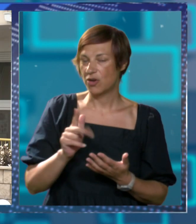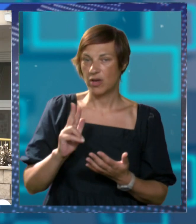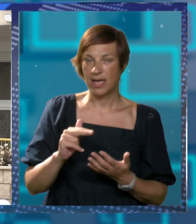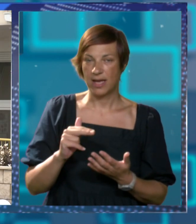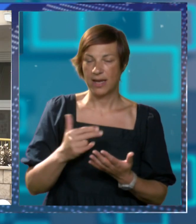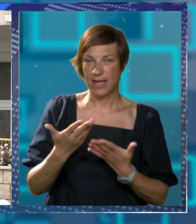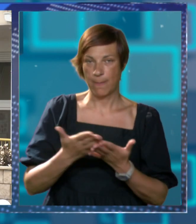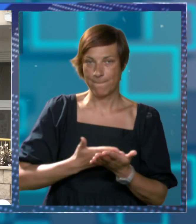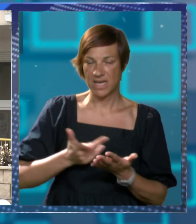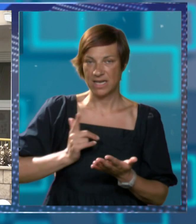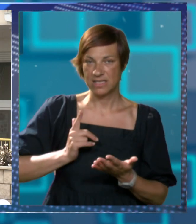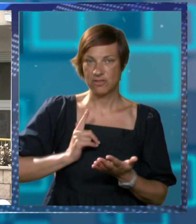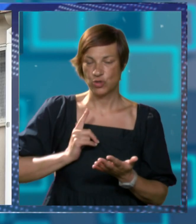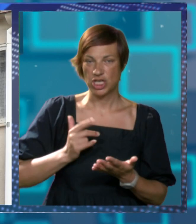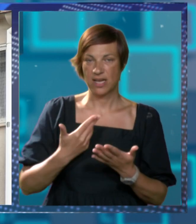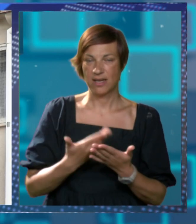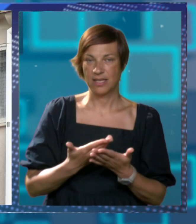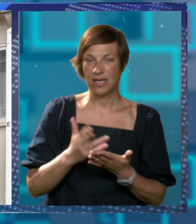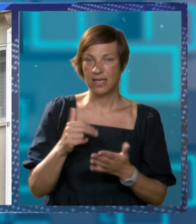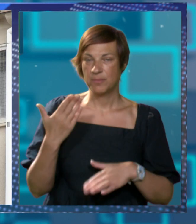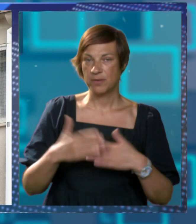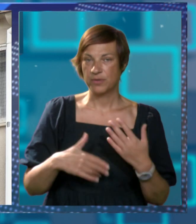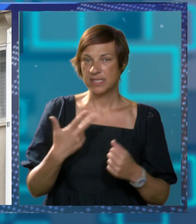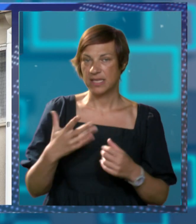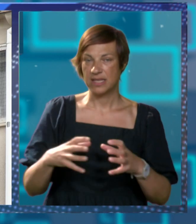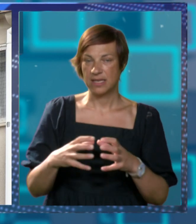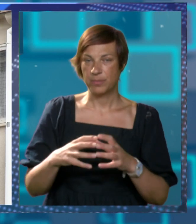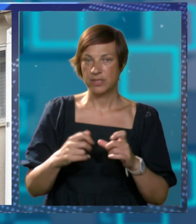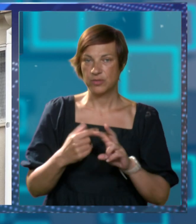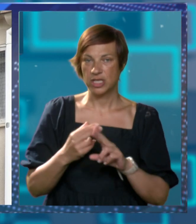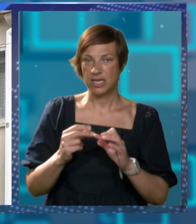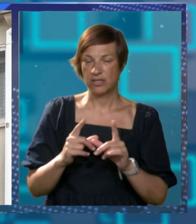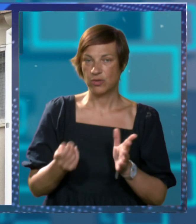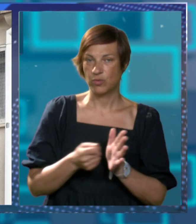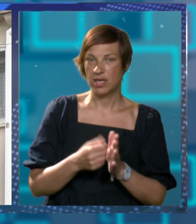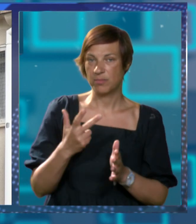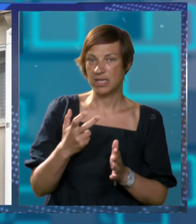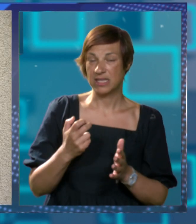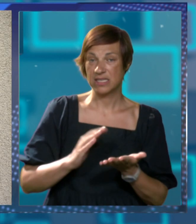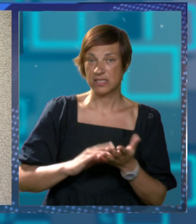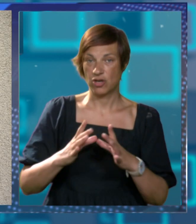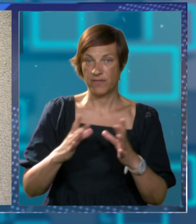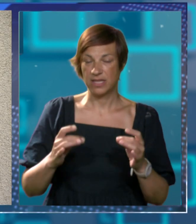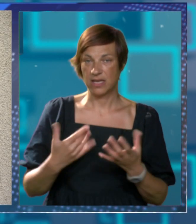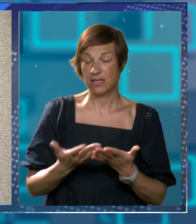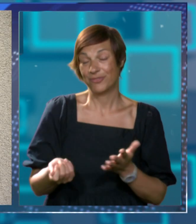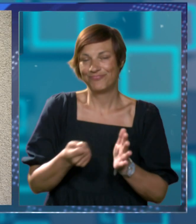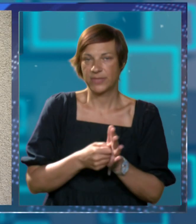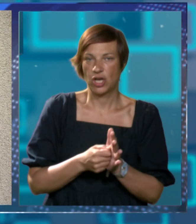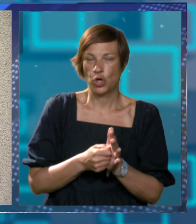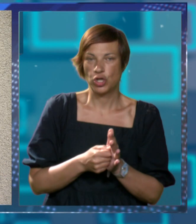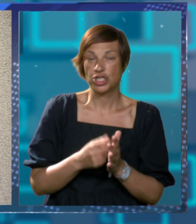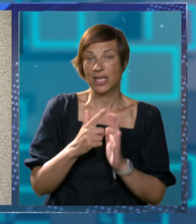nema listu čekanja, gdje smo doslovno, imamo zadnje, smo tri prostora u Sheratonu najmili, skoro 300 kvadrata, koje nas poprilično